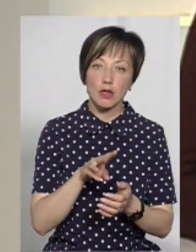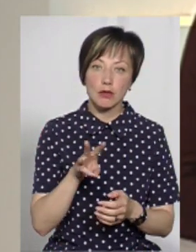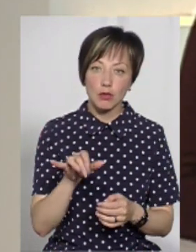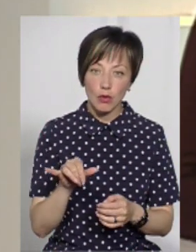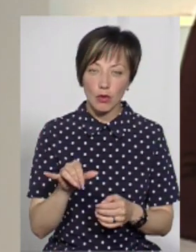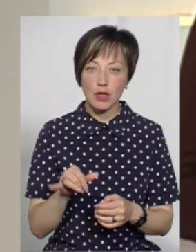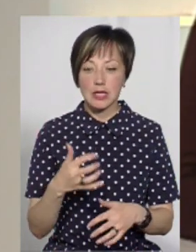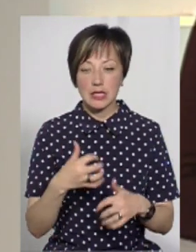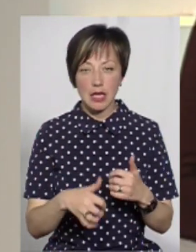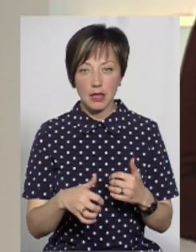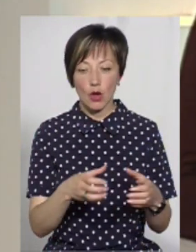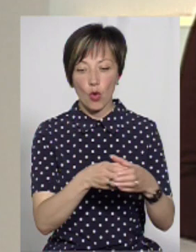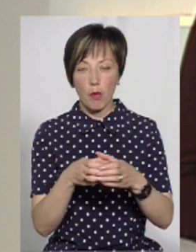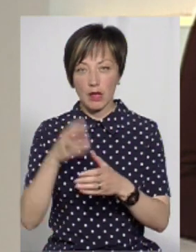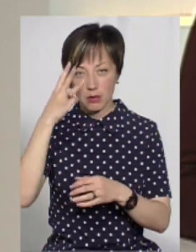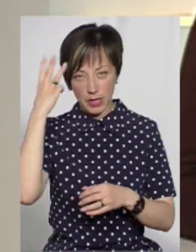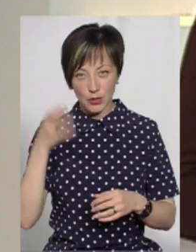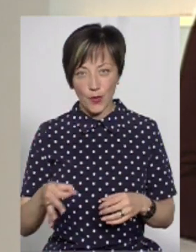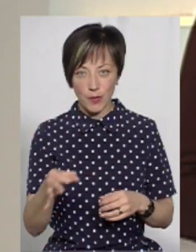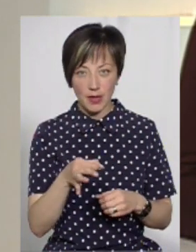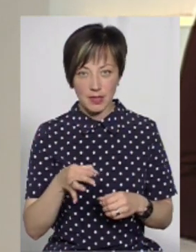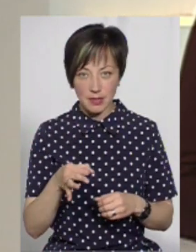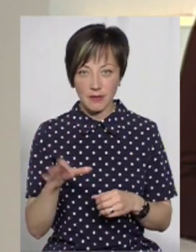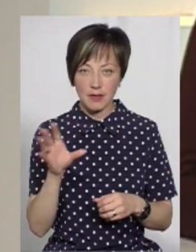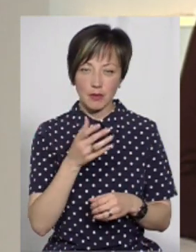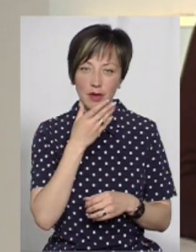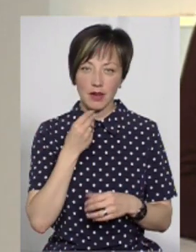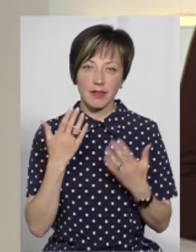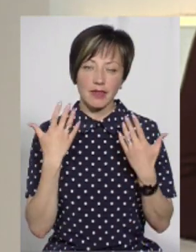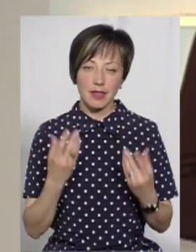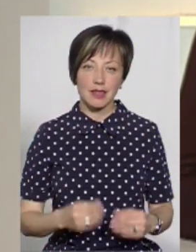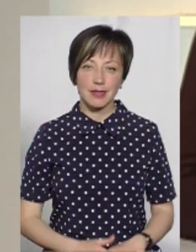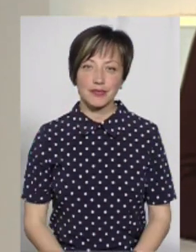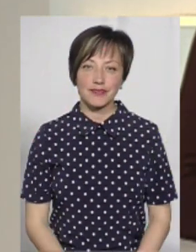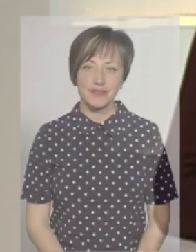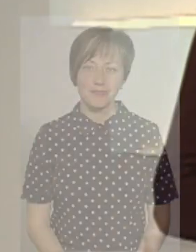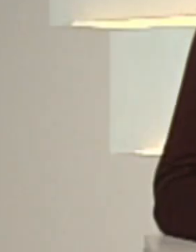туризму серед громад Хмельницької області. Усім гарних вихідних!